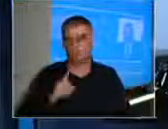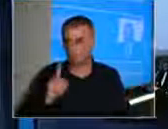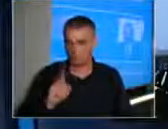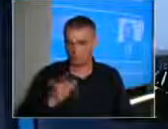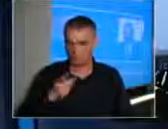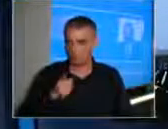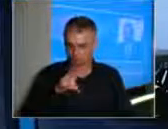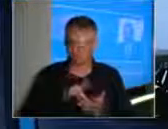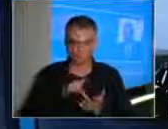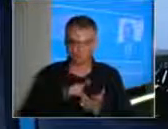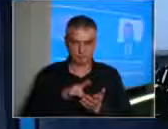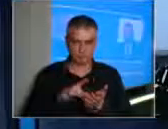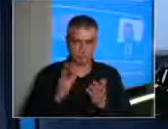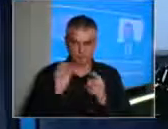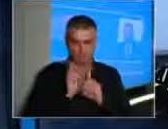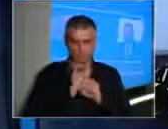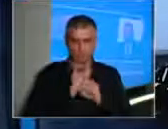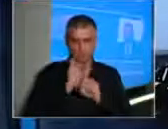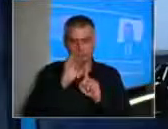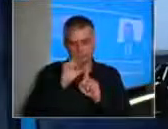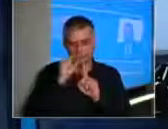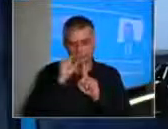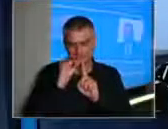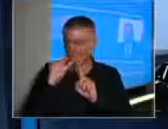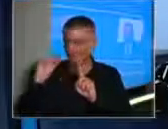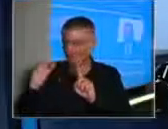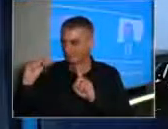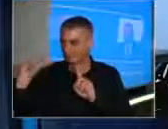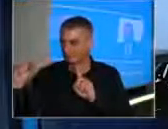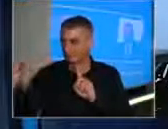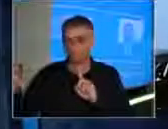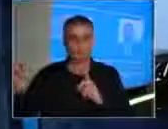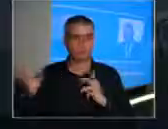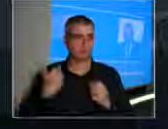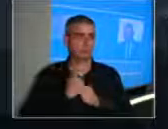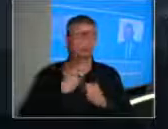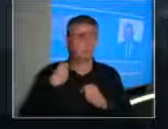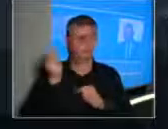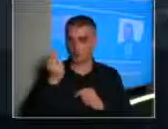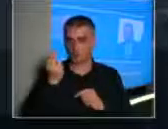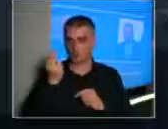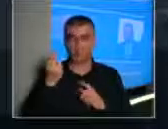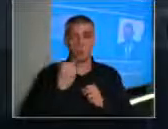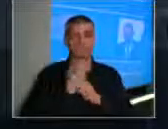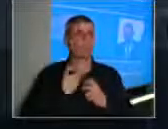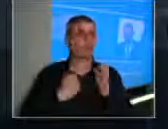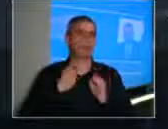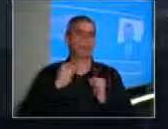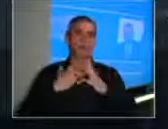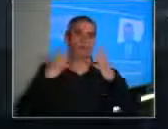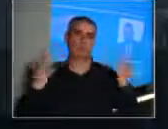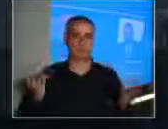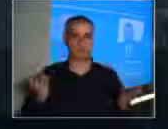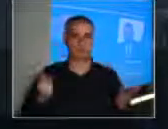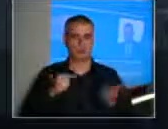אתם נמצאים על אחוז החסימה, ייקח מכם קצת, זה רבע מנדט. הוא עושה לנו קשיים. לא תיתנו לו רבע מנדט. הוא גורם לנו קושי גדול,